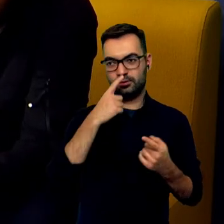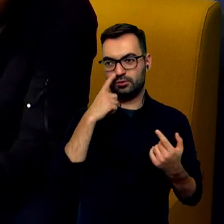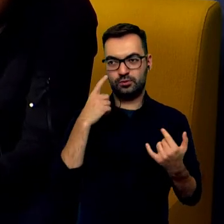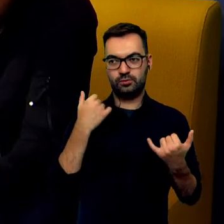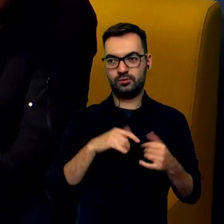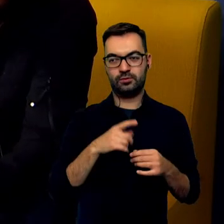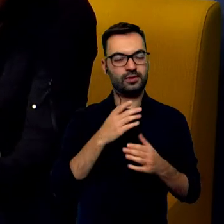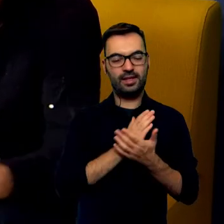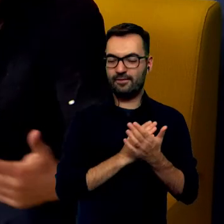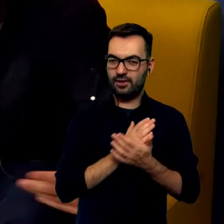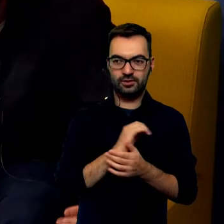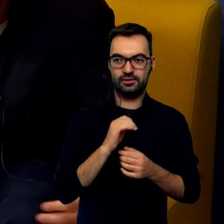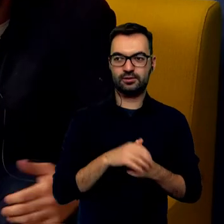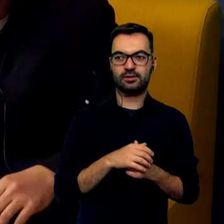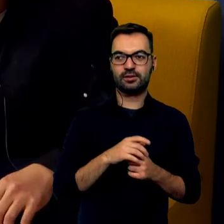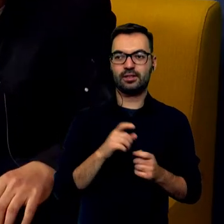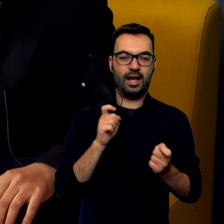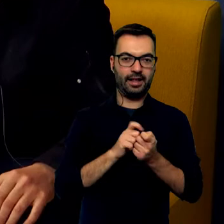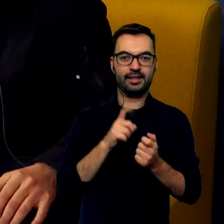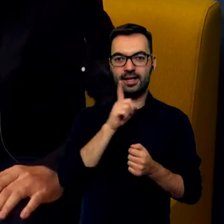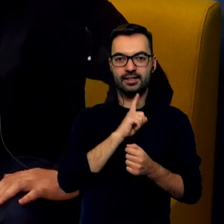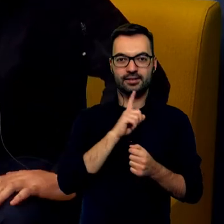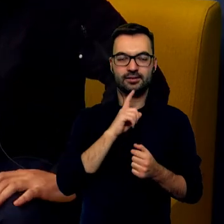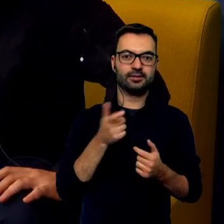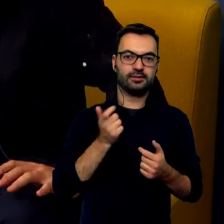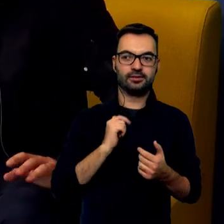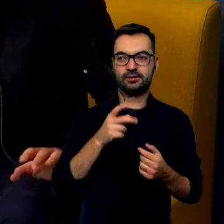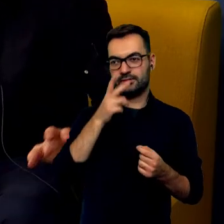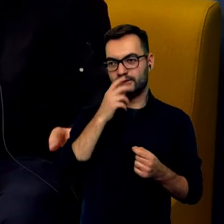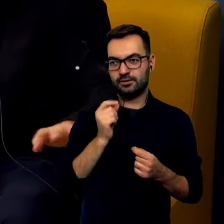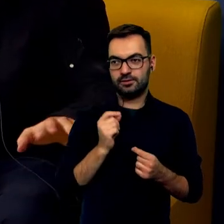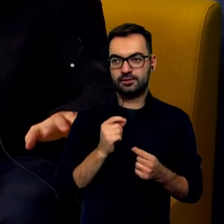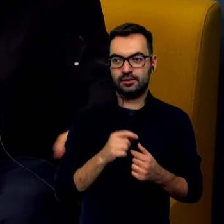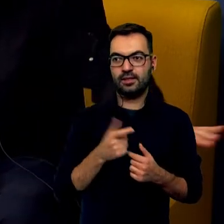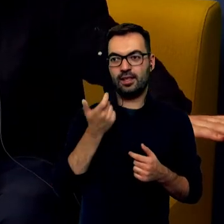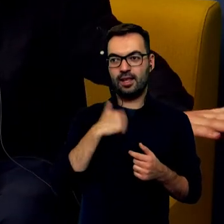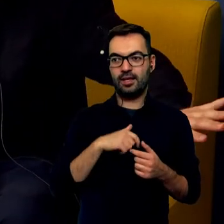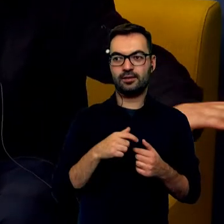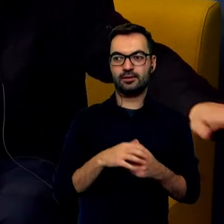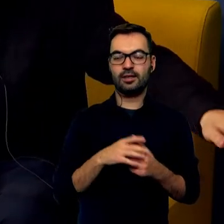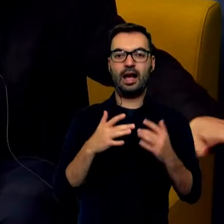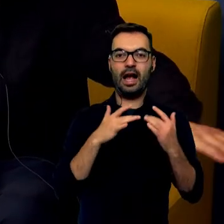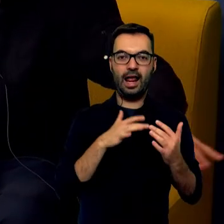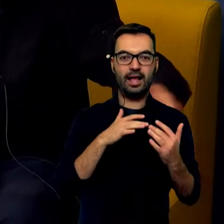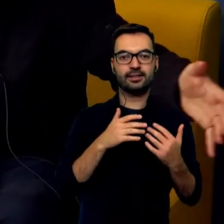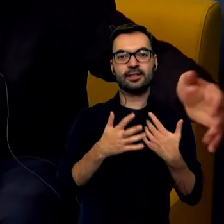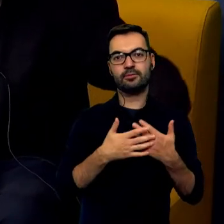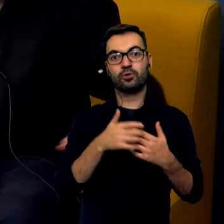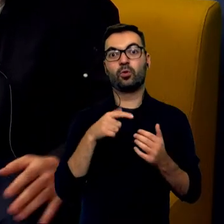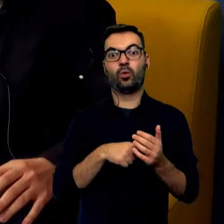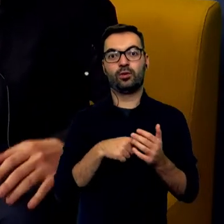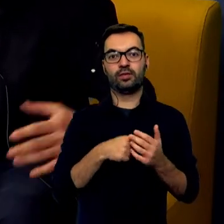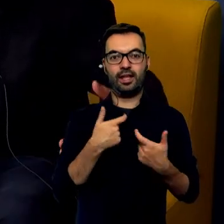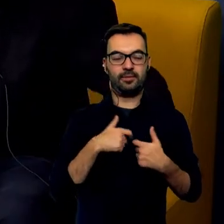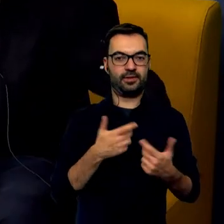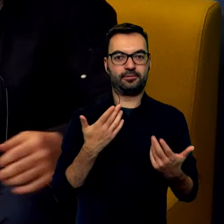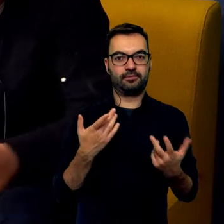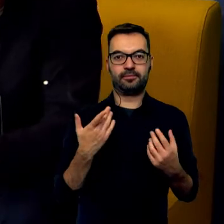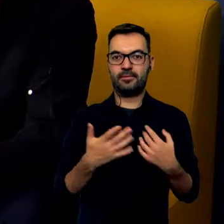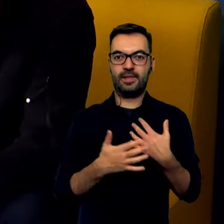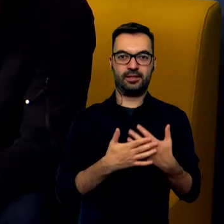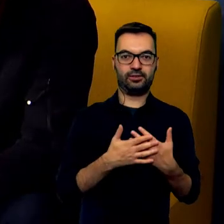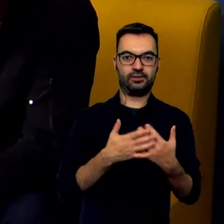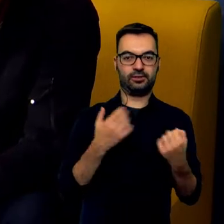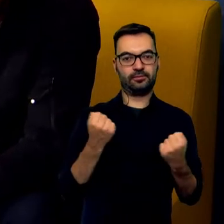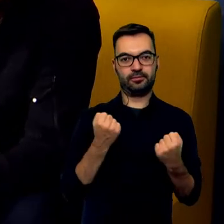zupełnie ateistów, a religijnych, którzy mówią, no tak, a zobacz, na przykład dla mnie te relacje z najbliższymi, to jest dla mnie jakieś takie